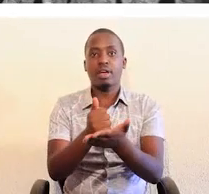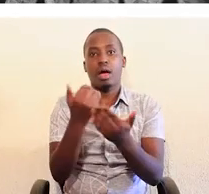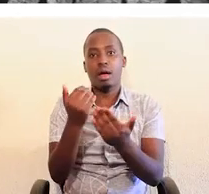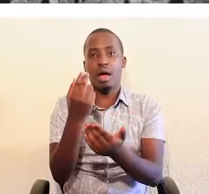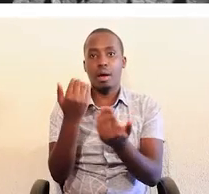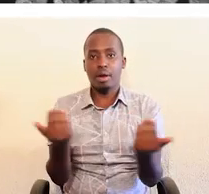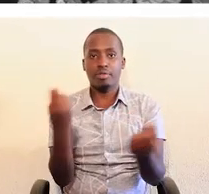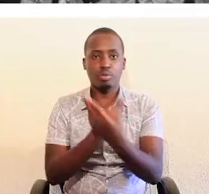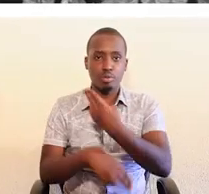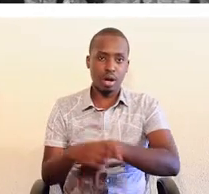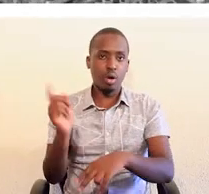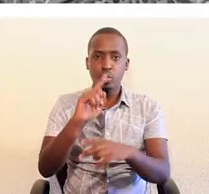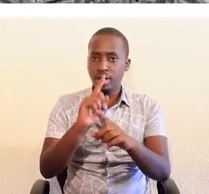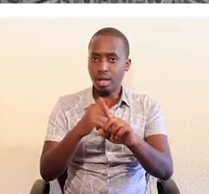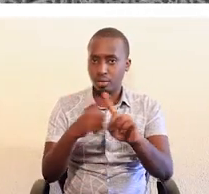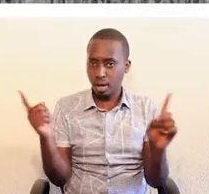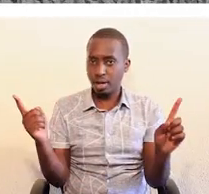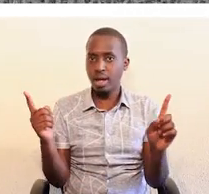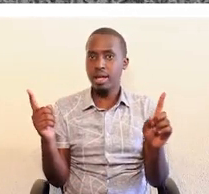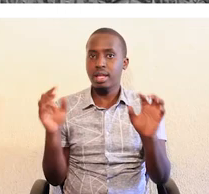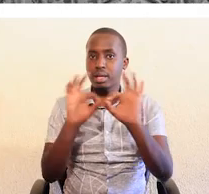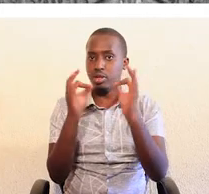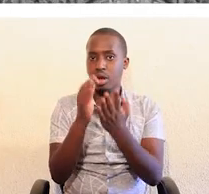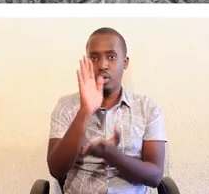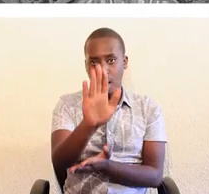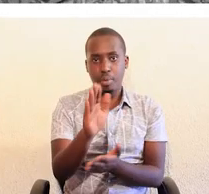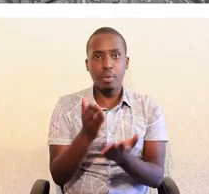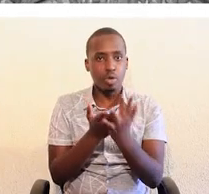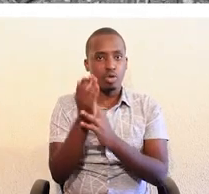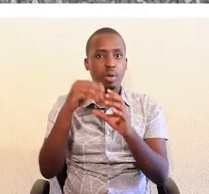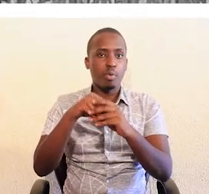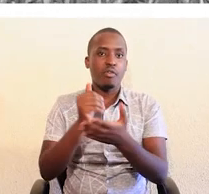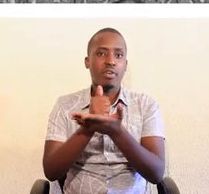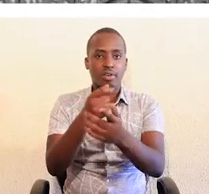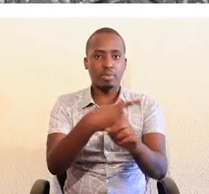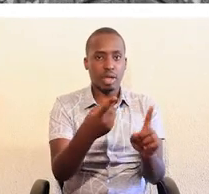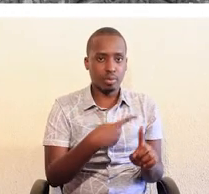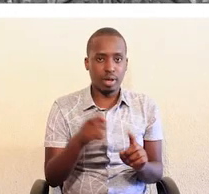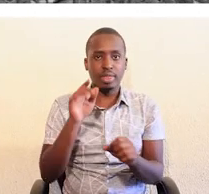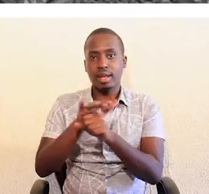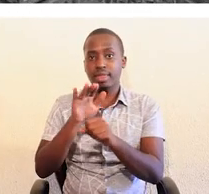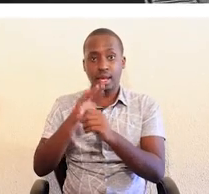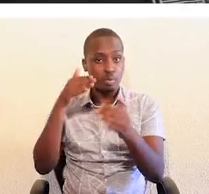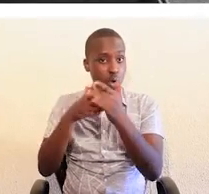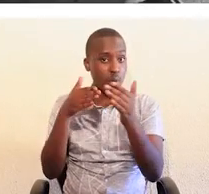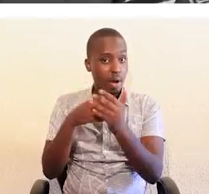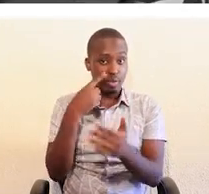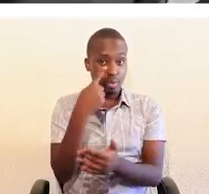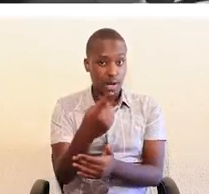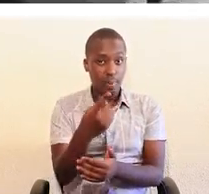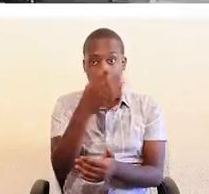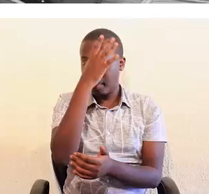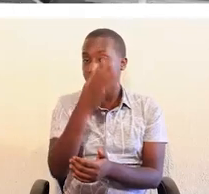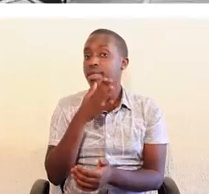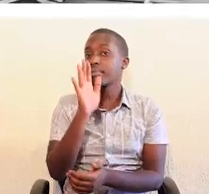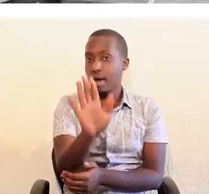ifasha abantu bafite ubumuga kubatatandukana n'imiryango yabo biciye mu bufasha butandukanye cyane cyane ko mu mbagamizi